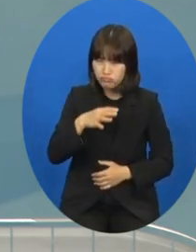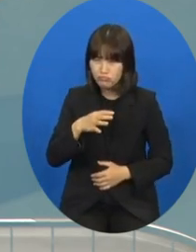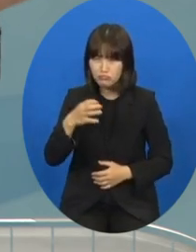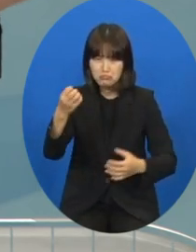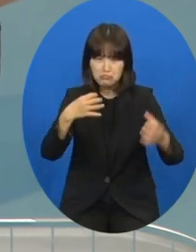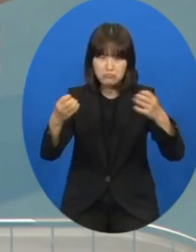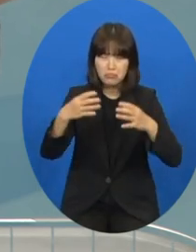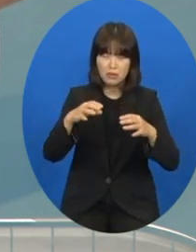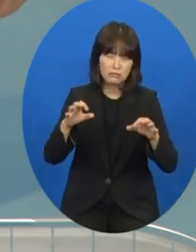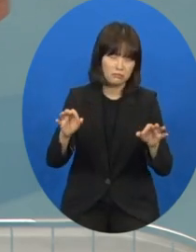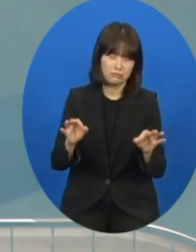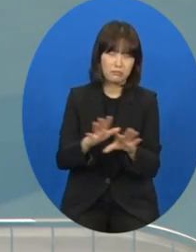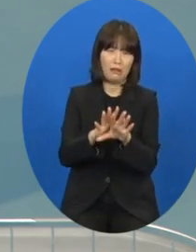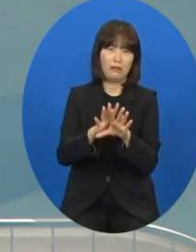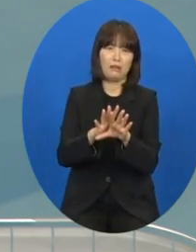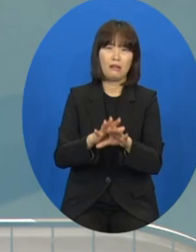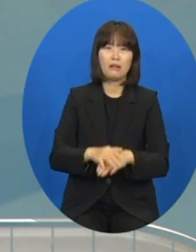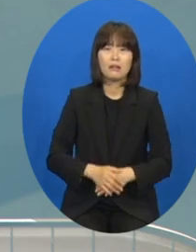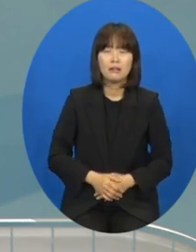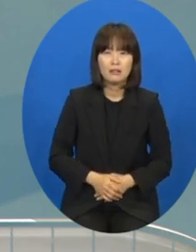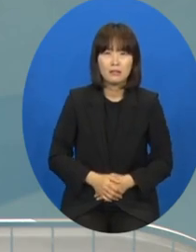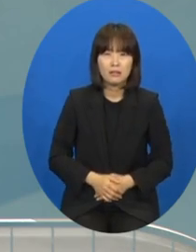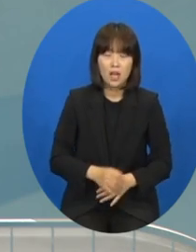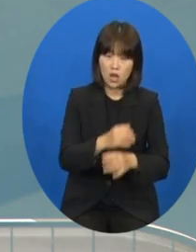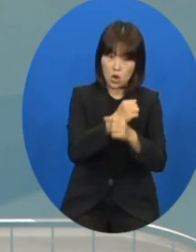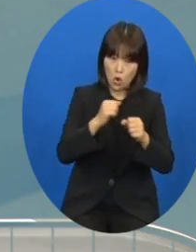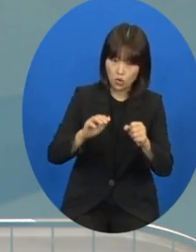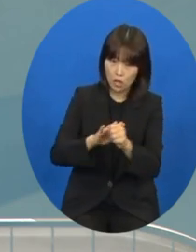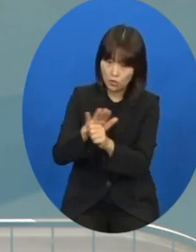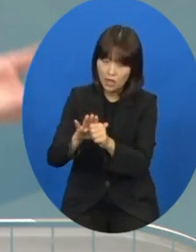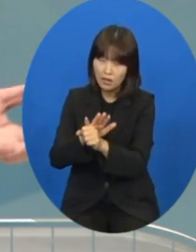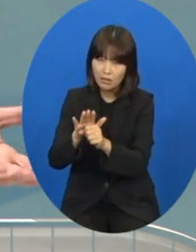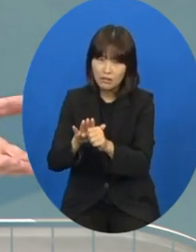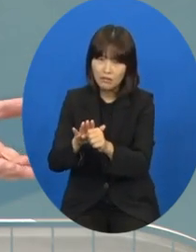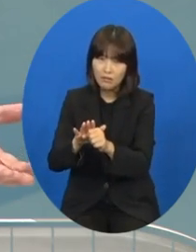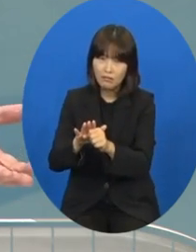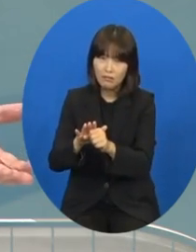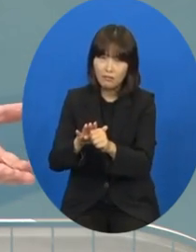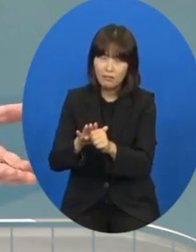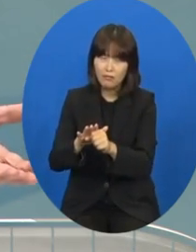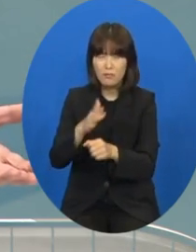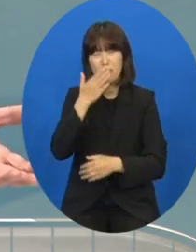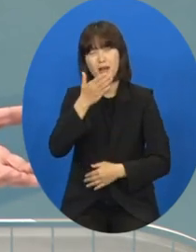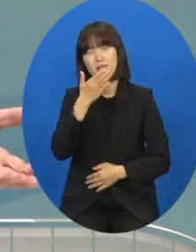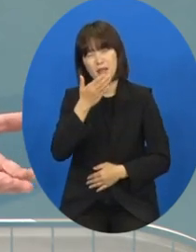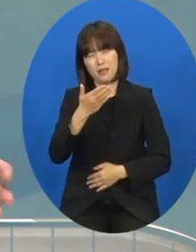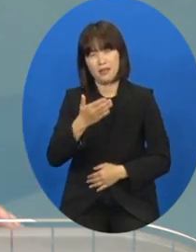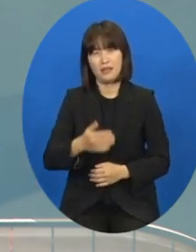다 사라져요. 용서하고 사랑하는 거 아무것도 아니에요.